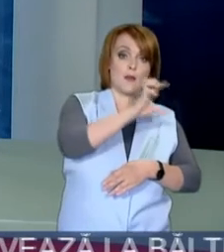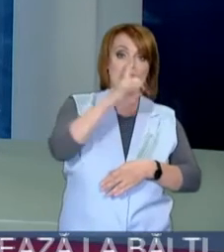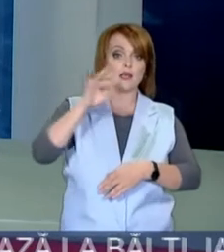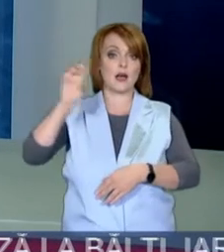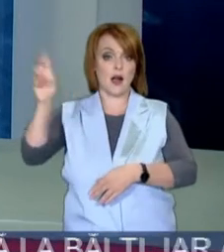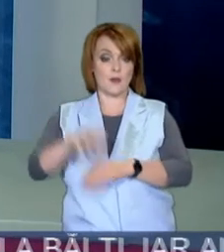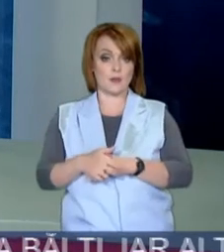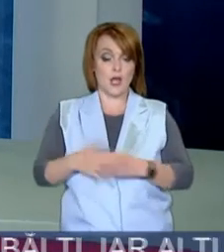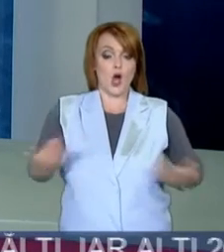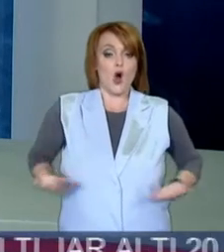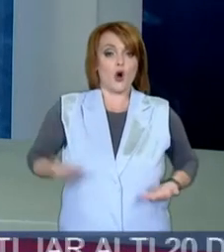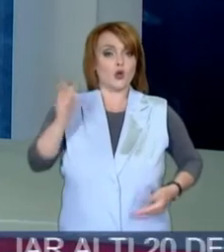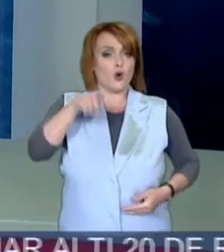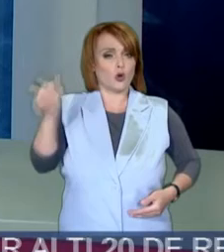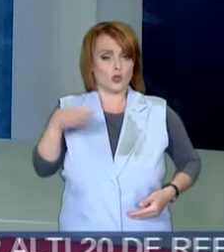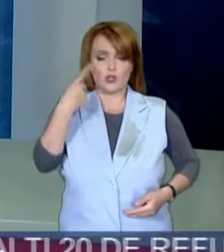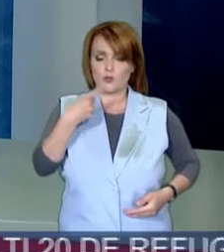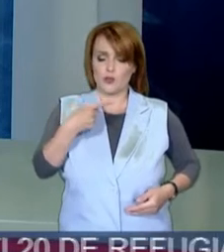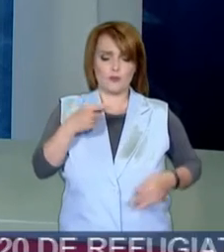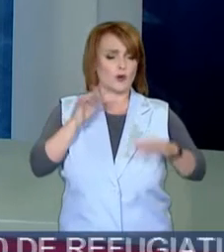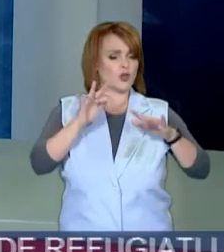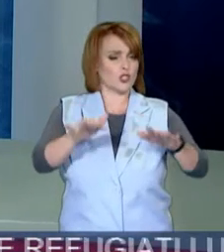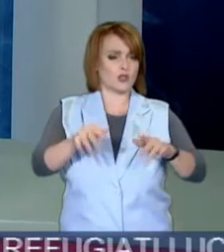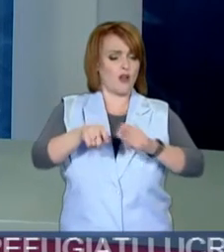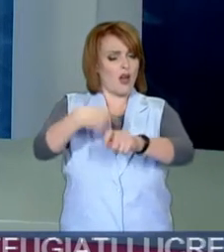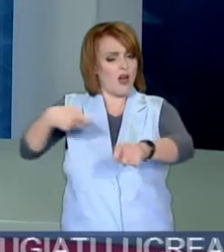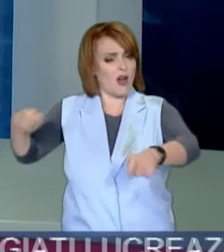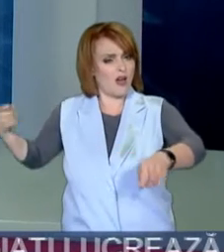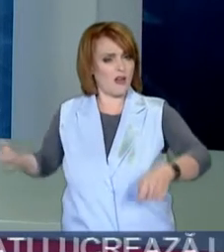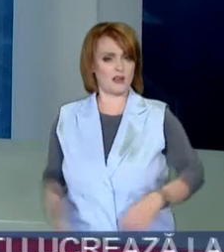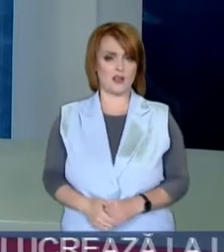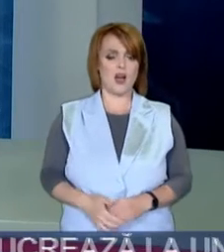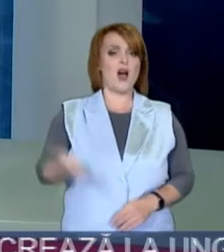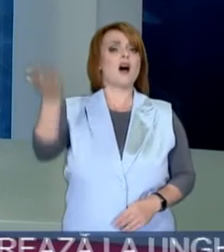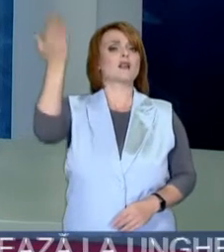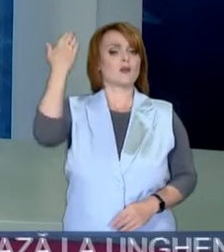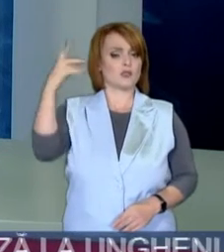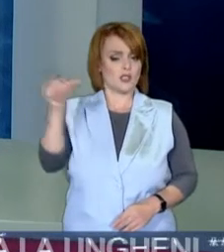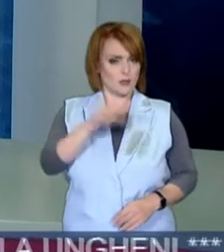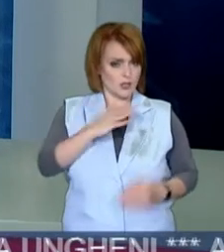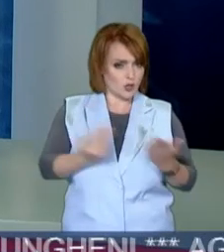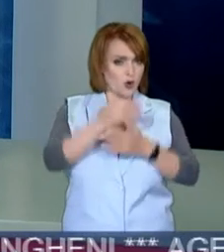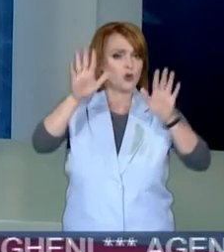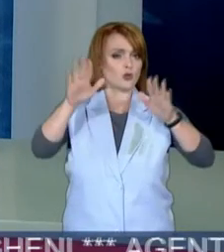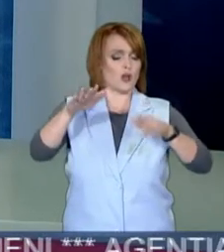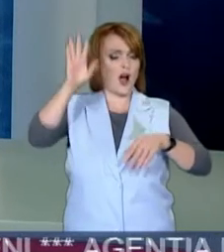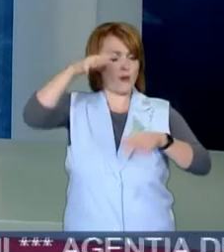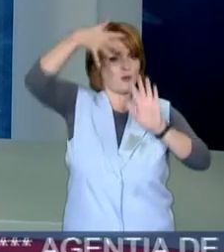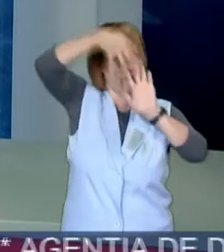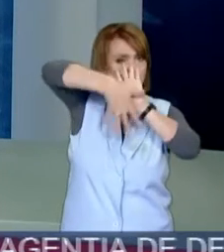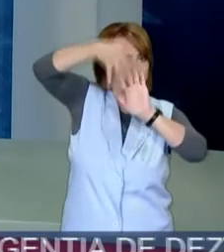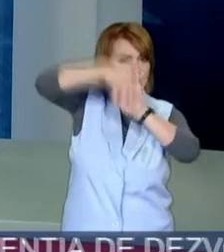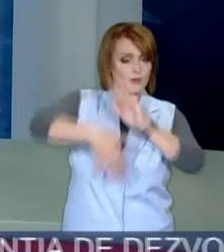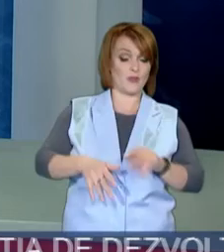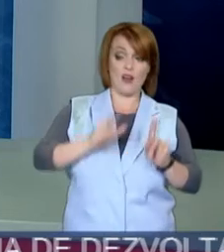spun că procesul este tergiversat, iar odată cu ploile de săptămâna trecută, apa le-a intrat din nou în case. În replică,